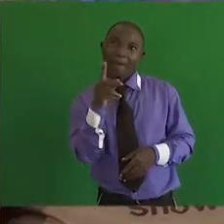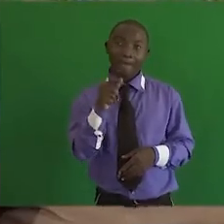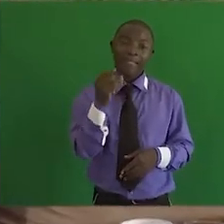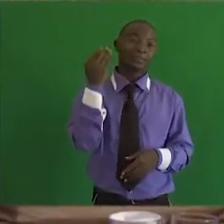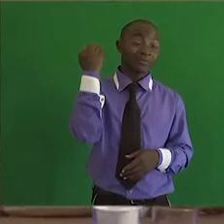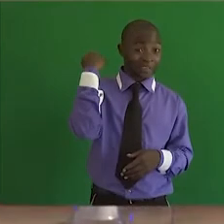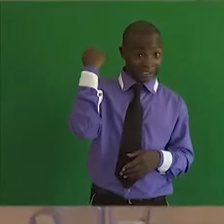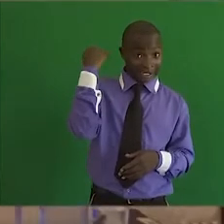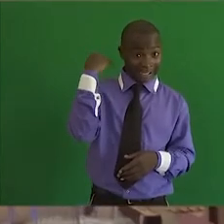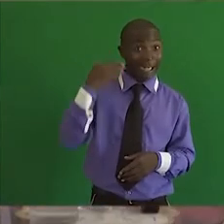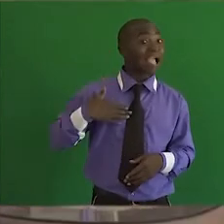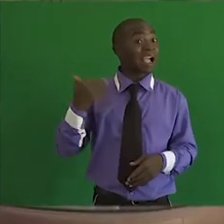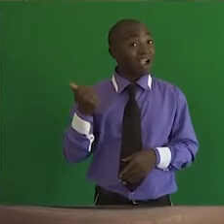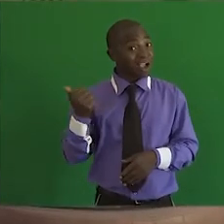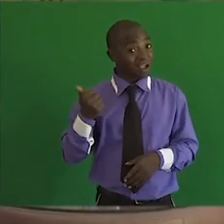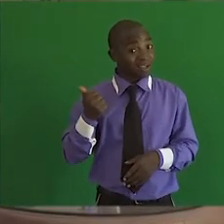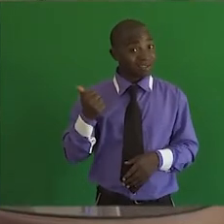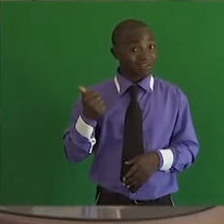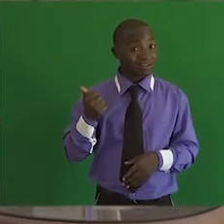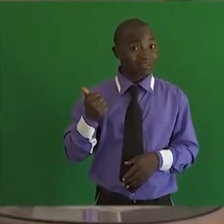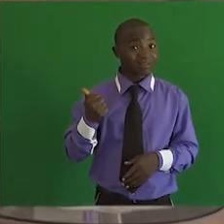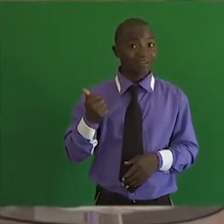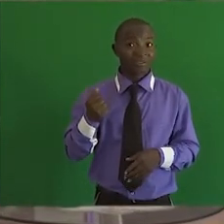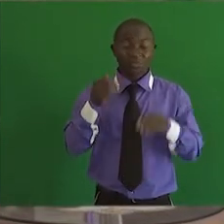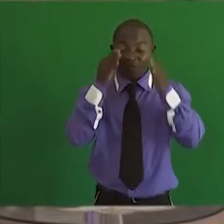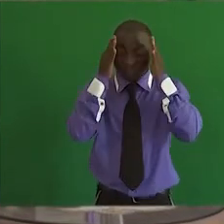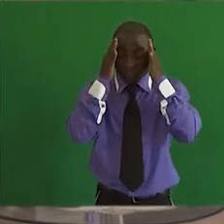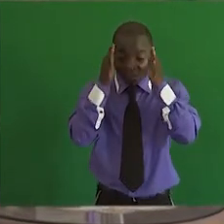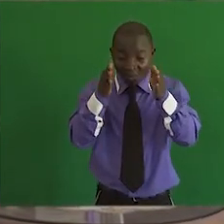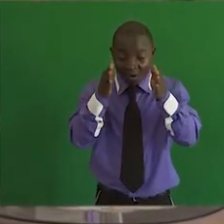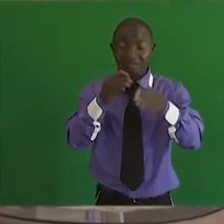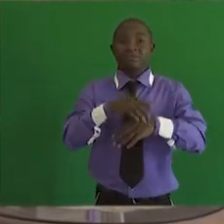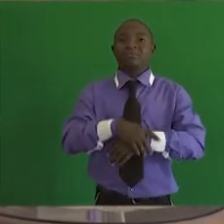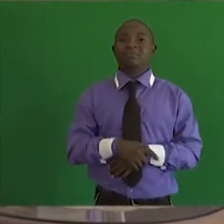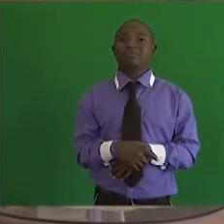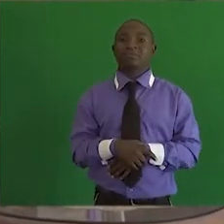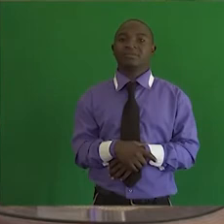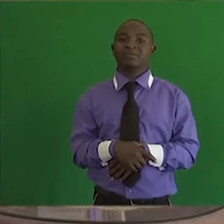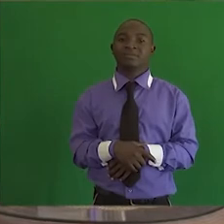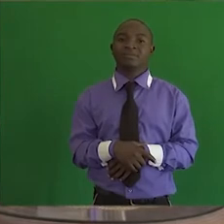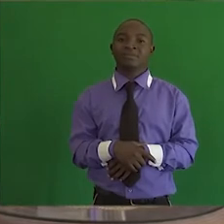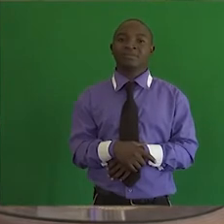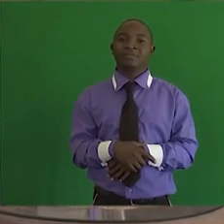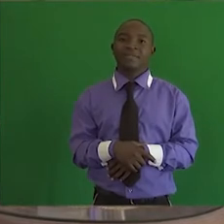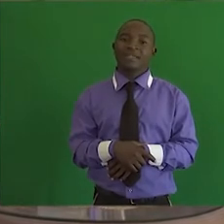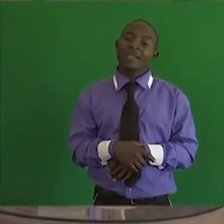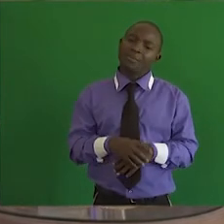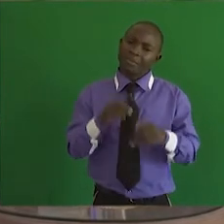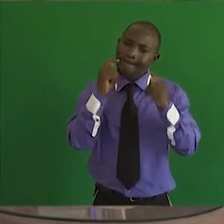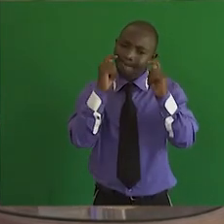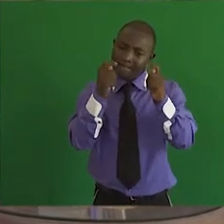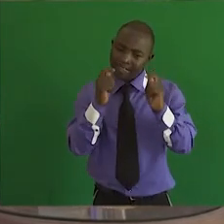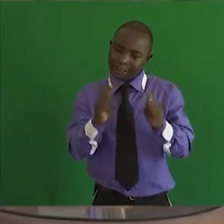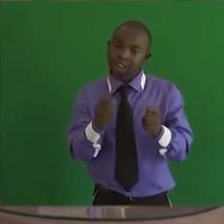Varikubva varakidza atezvara kuti mumusha mava hamuna dambe handitika ndizvozvo chaizvo asi isusu tiri kuti kana